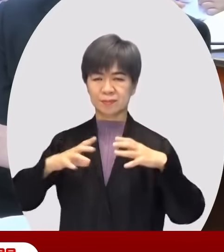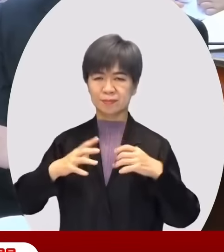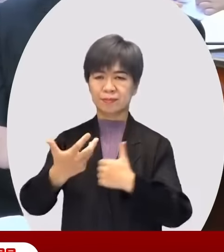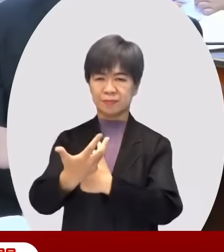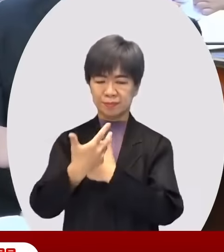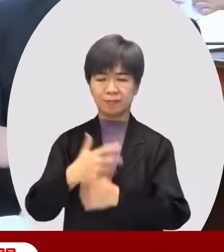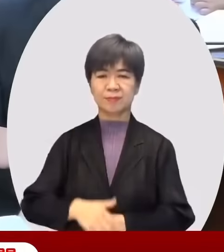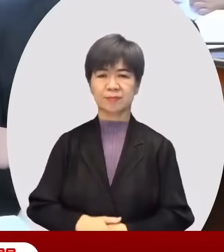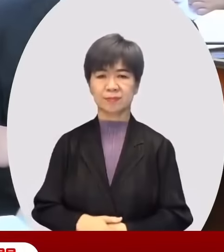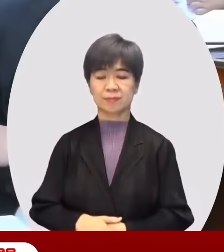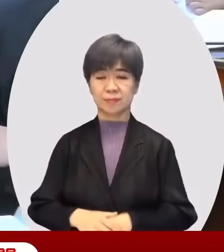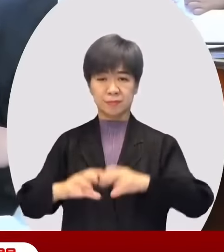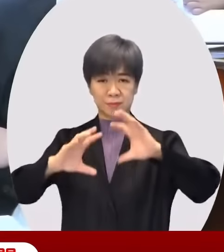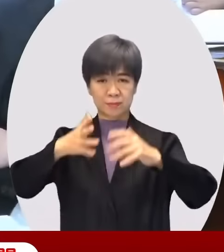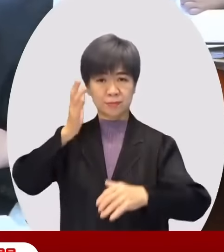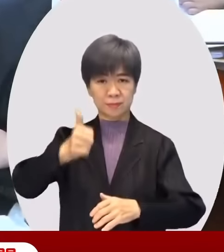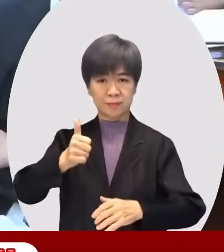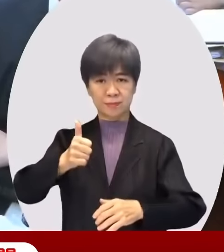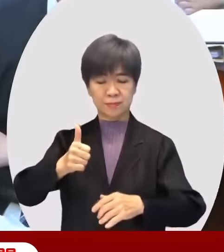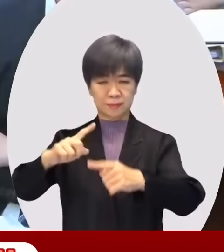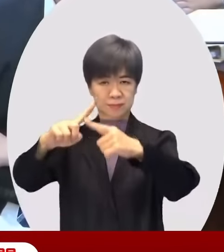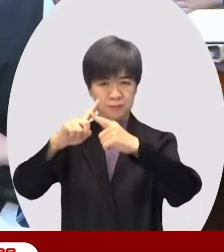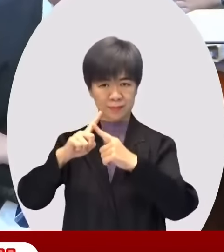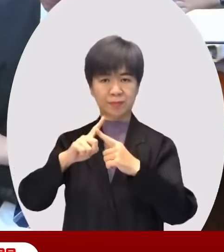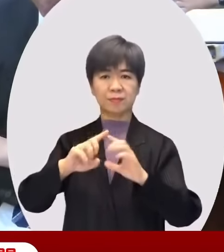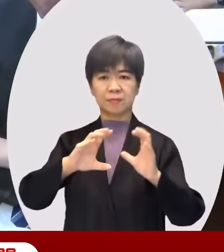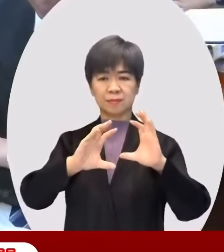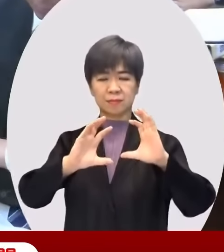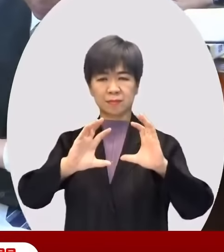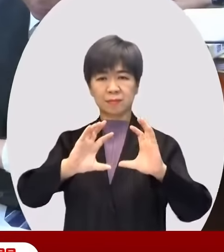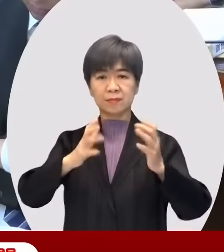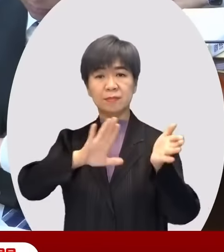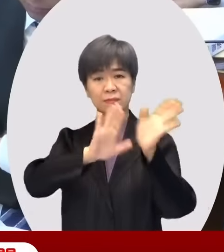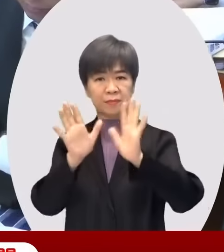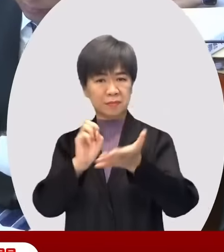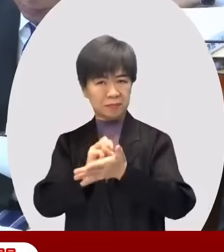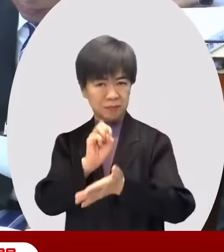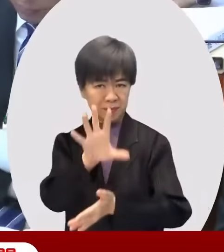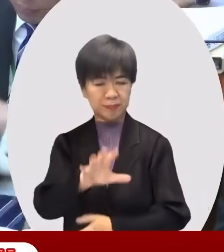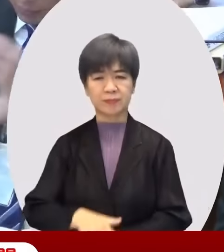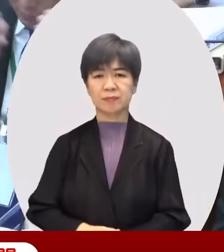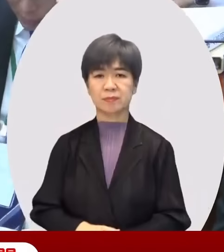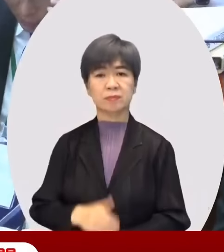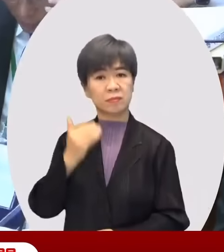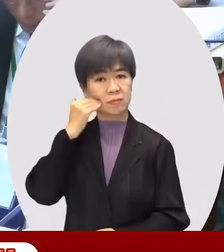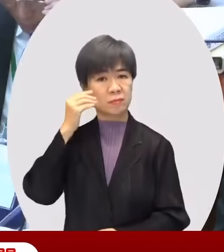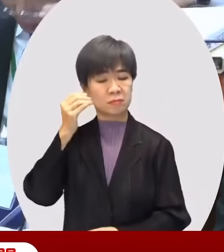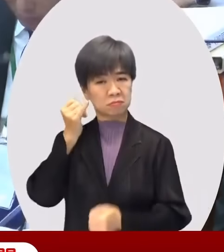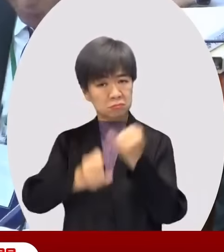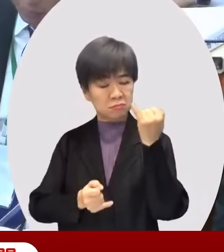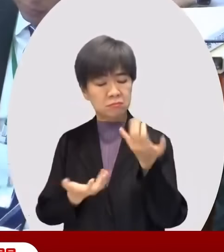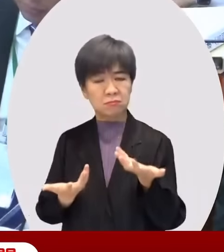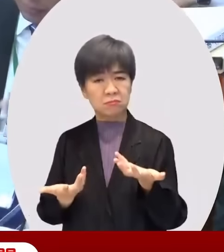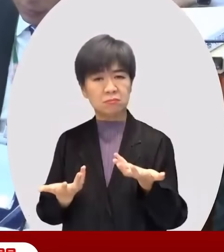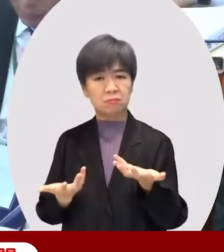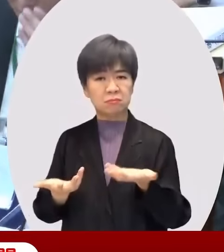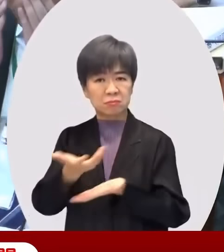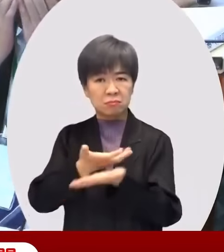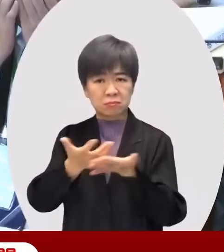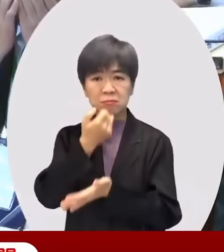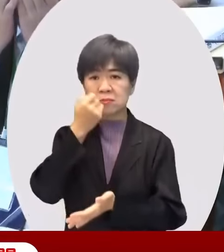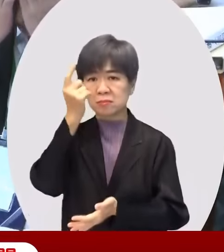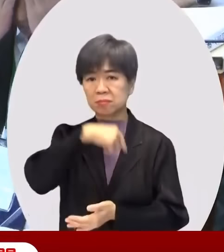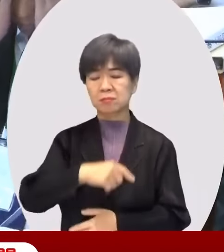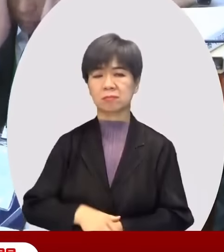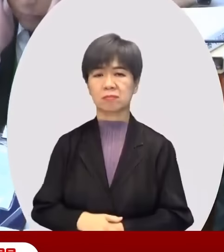询哦。那么总统来立法院进行国情报告，那么事实上到底他如果不来，我们有没有什么协商的